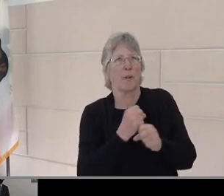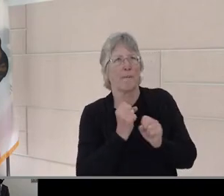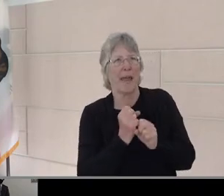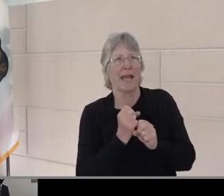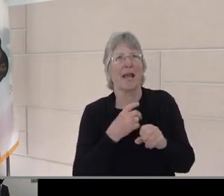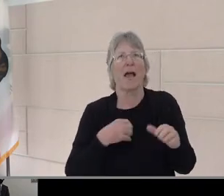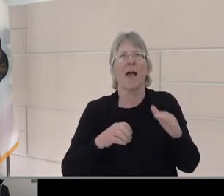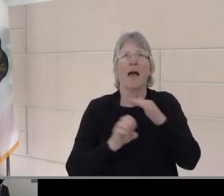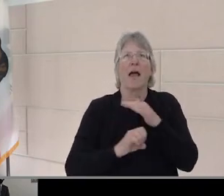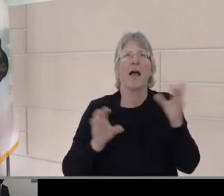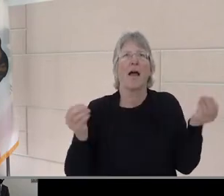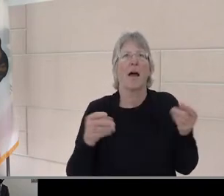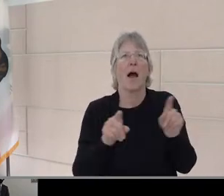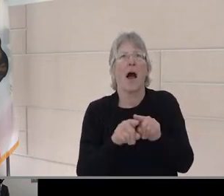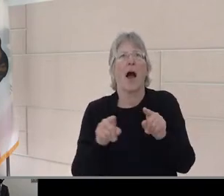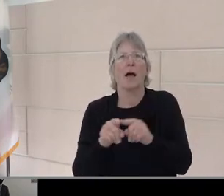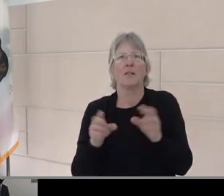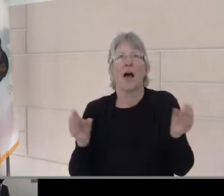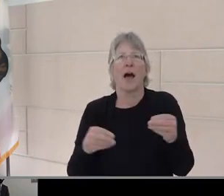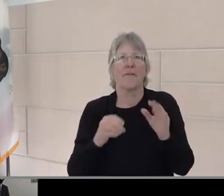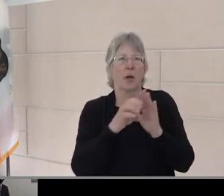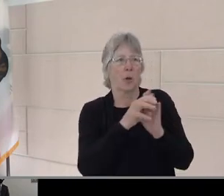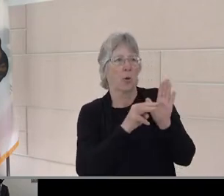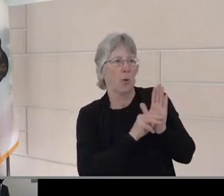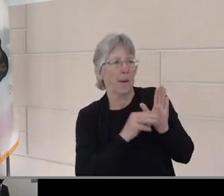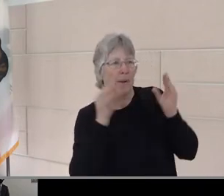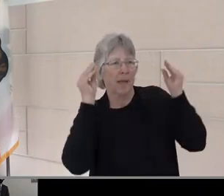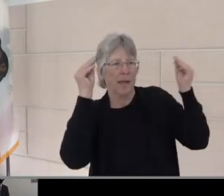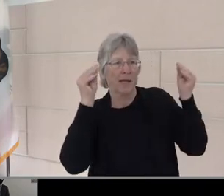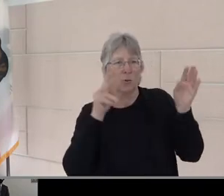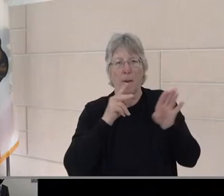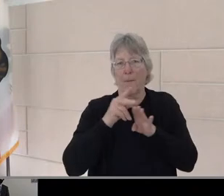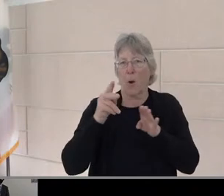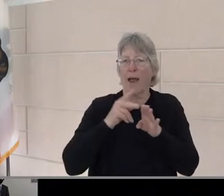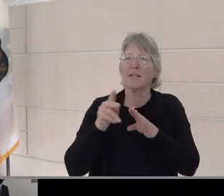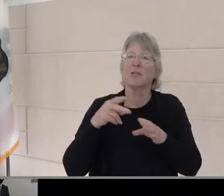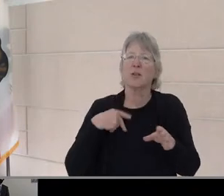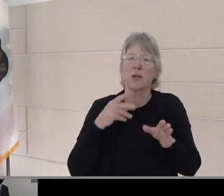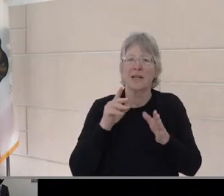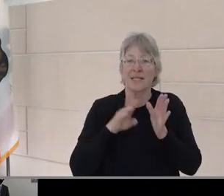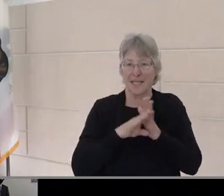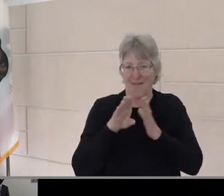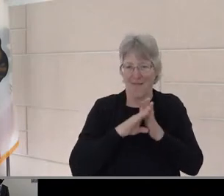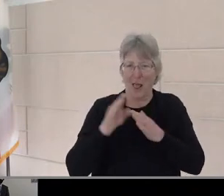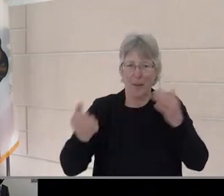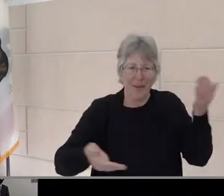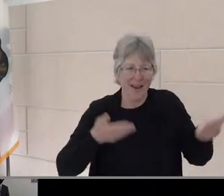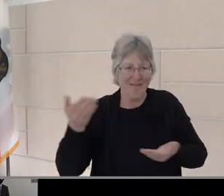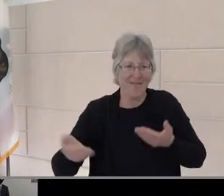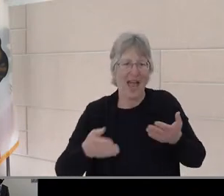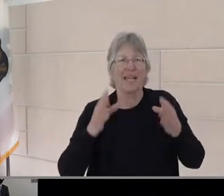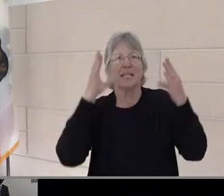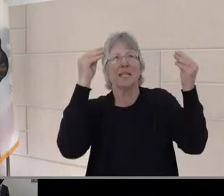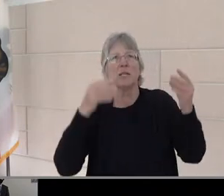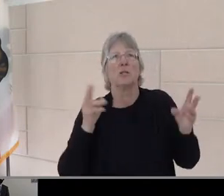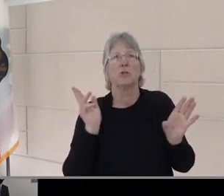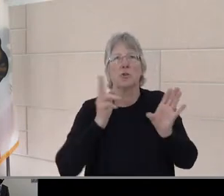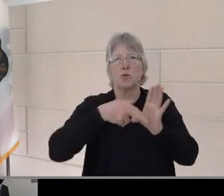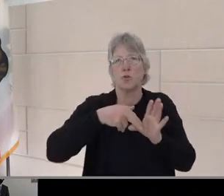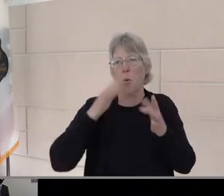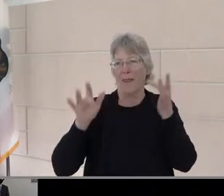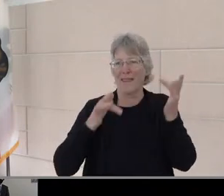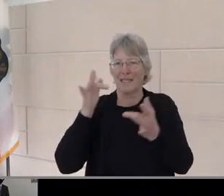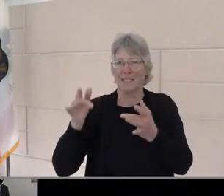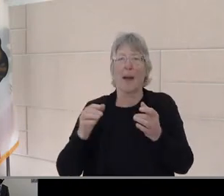ប្រយោជន៍ទាក់ទងនឹងការអាននិងការសរសេរកម្មវិធីនៃការសិក្សាយើងធ្វើអញ្ជើ